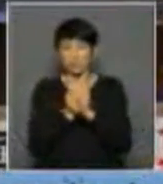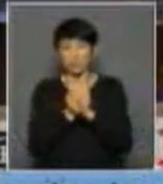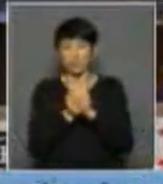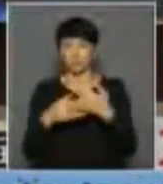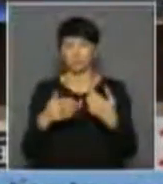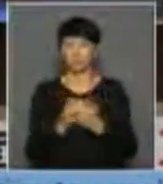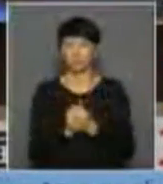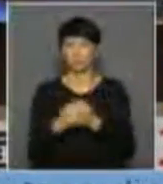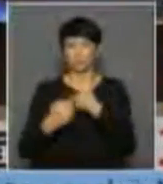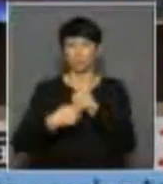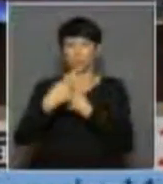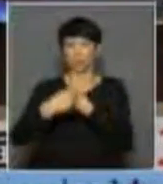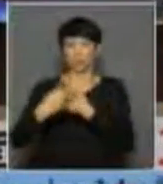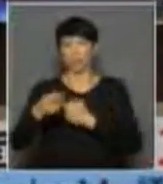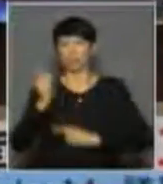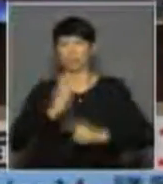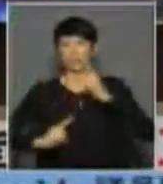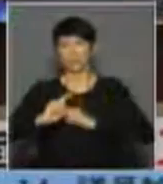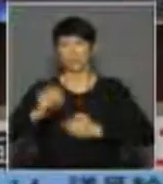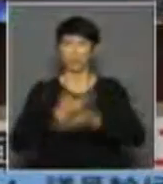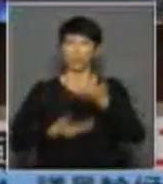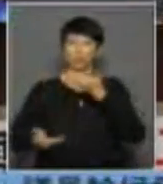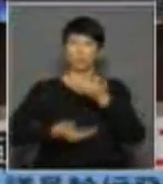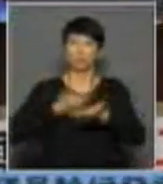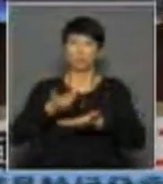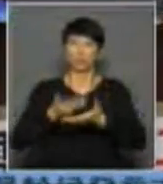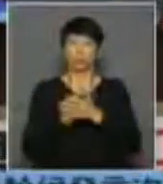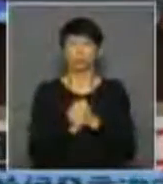數二嘅自由市場。香港